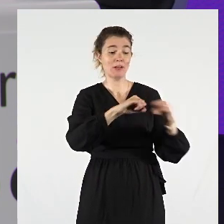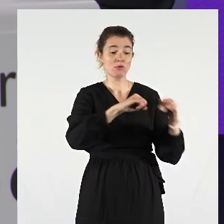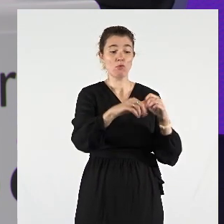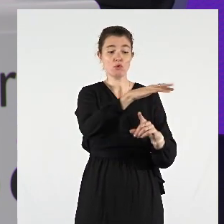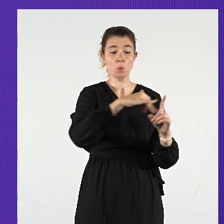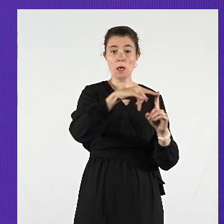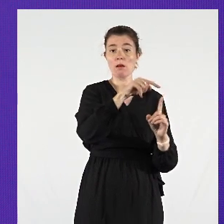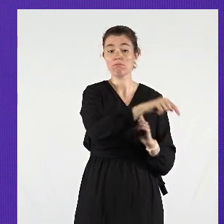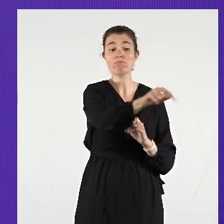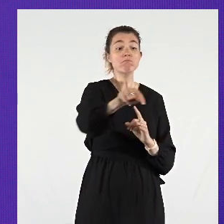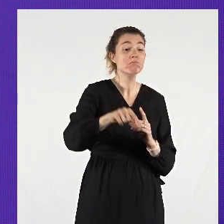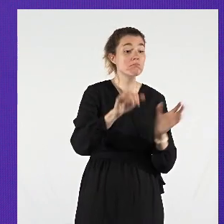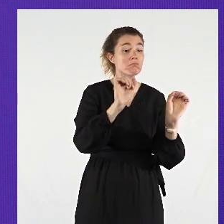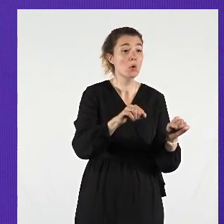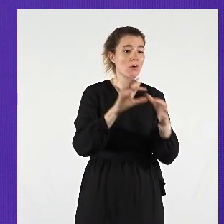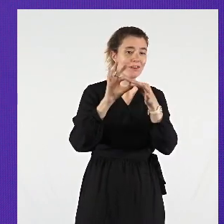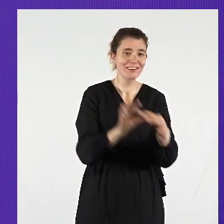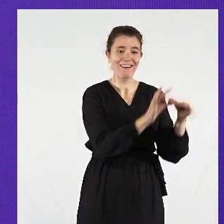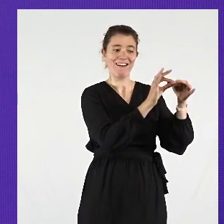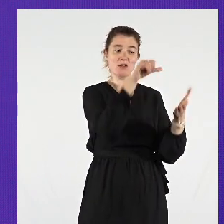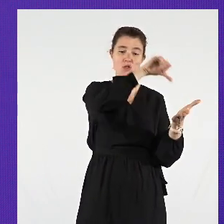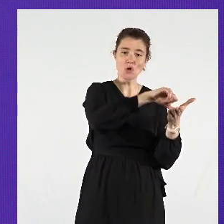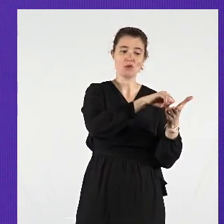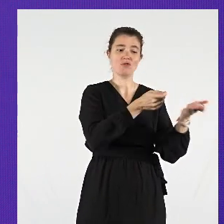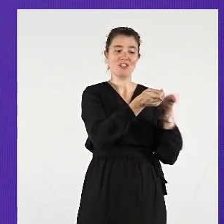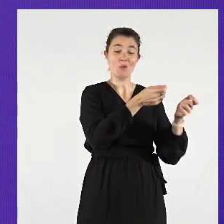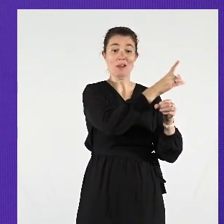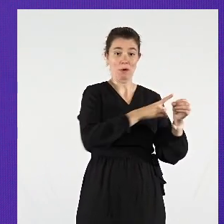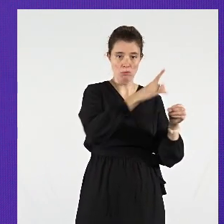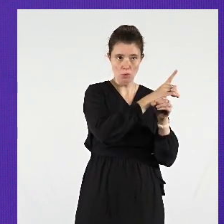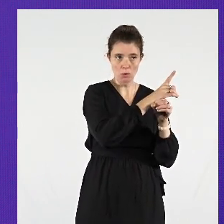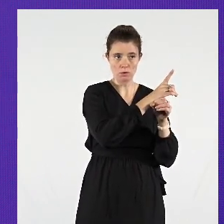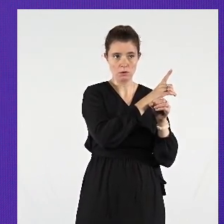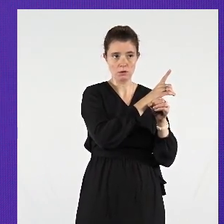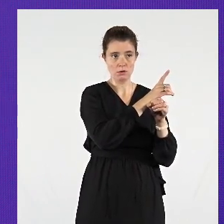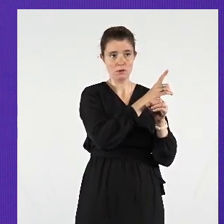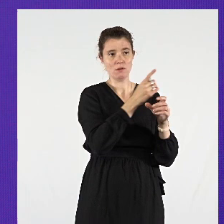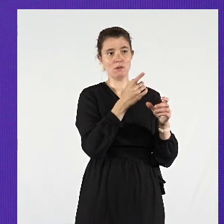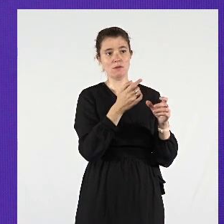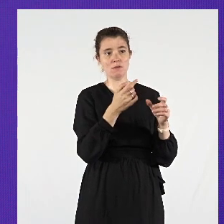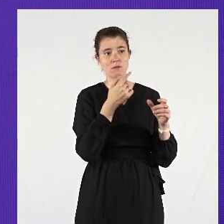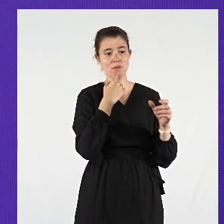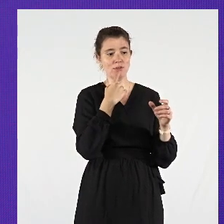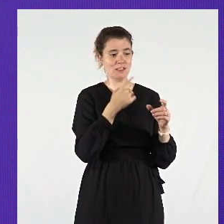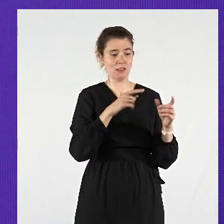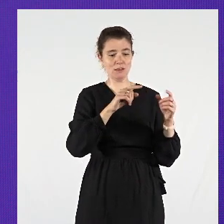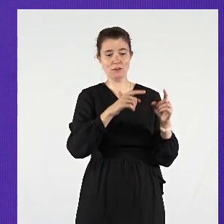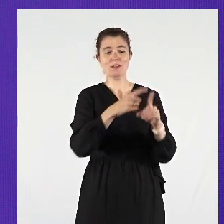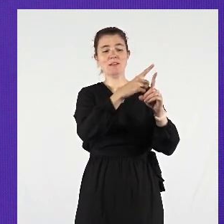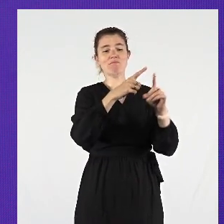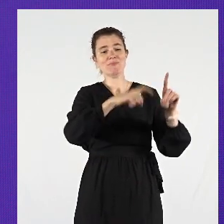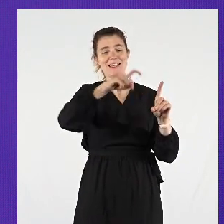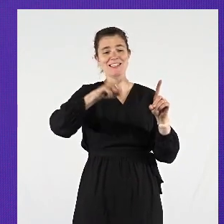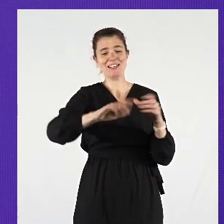qui, eux, peuvent relever de centres de gestion départementaux. Et donc, il y a une couche intermédiaire statistique qui ne permet pas de connaître quels sont les